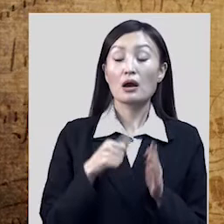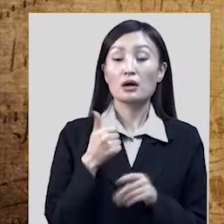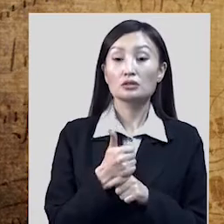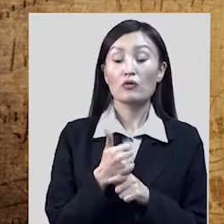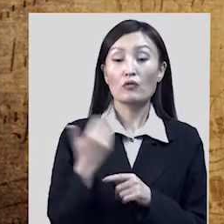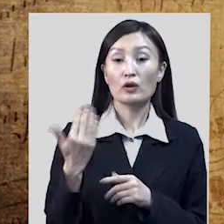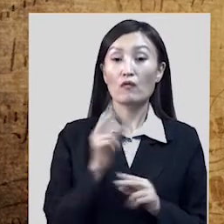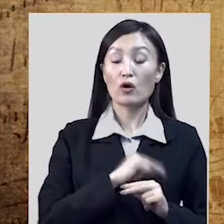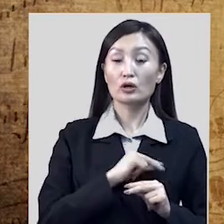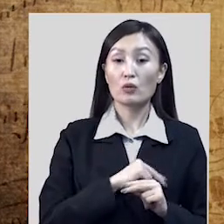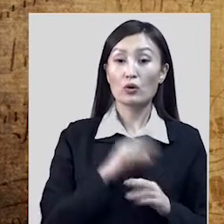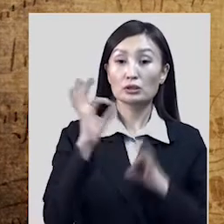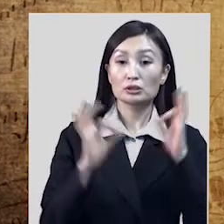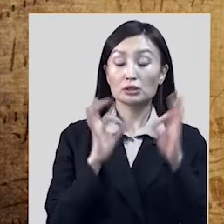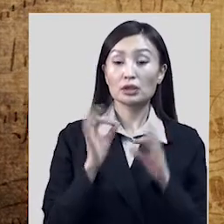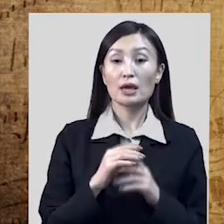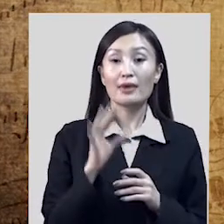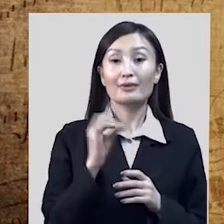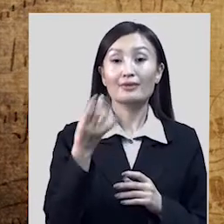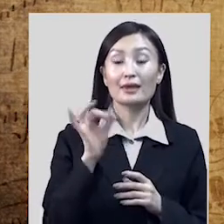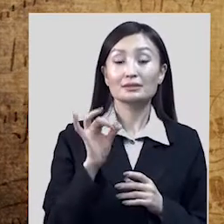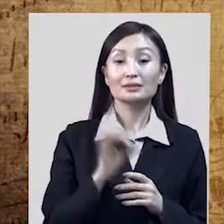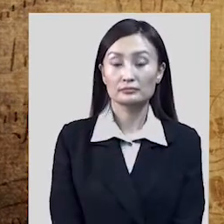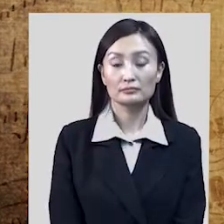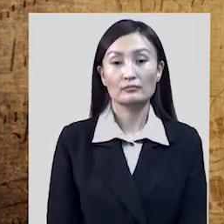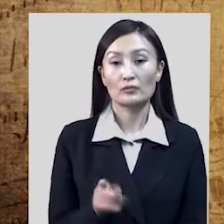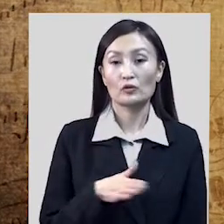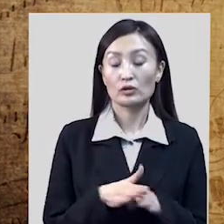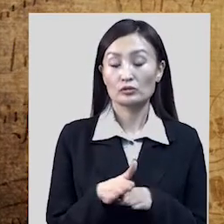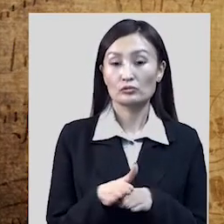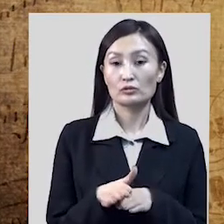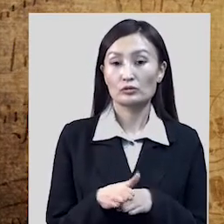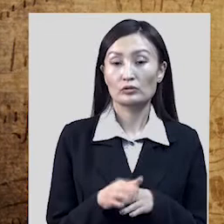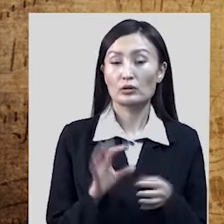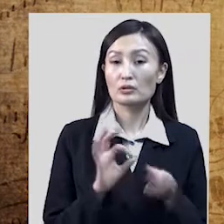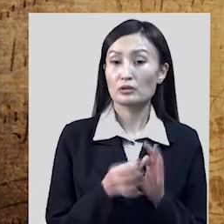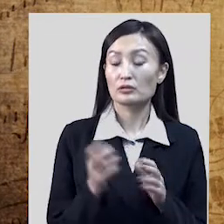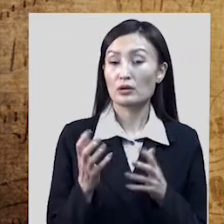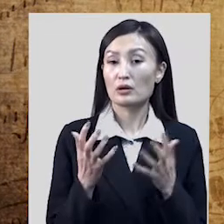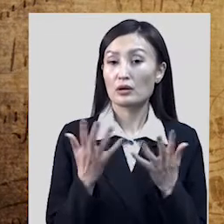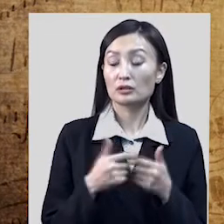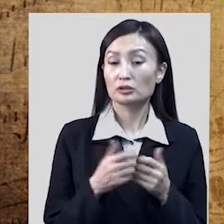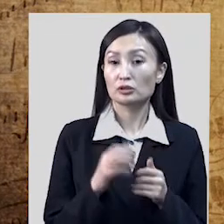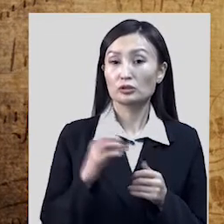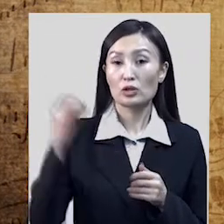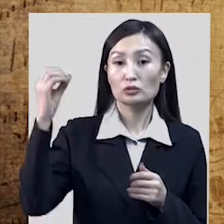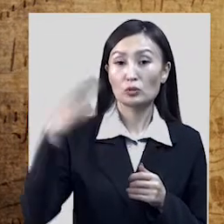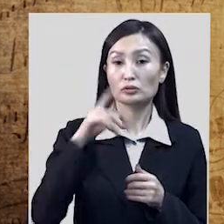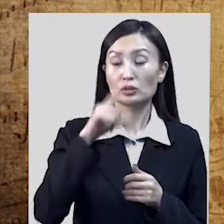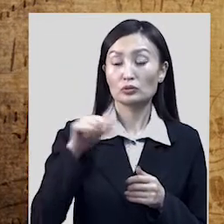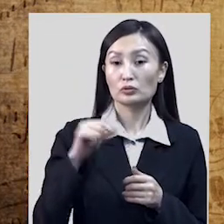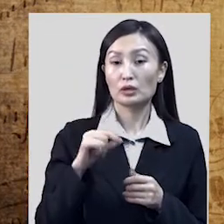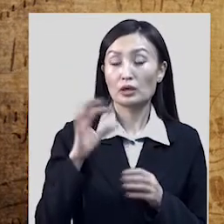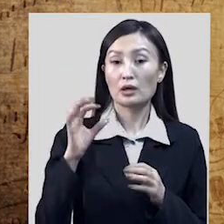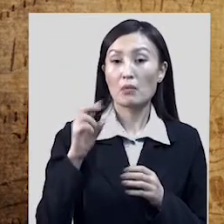нас по астрономии легли труды индийских астрономов он осуществил досконально расчеты позиции солнца луны и